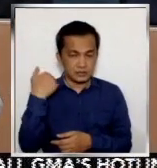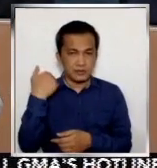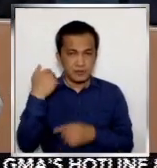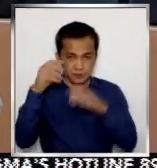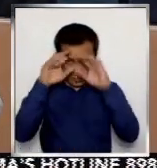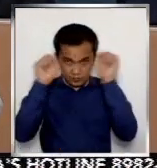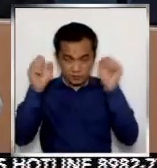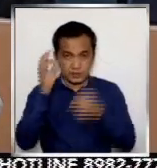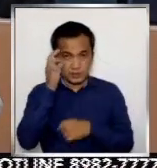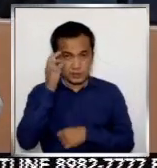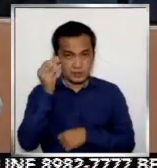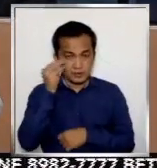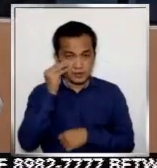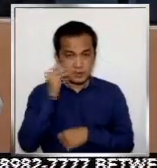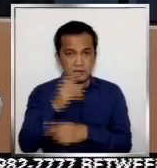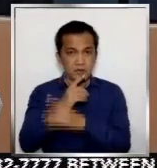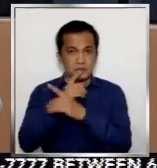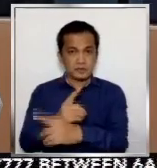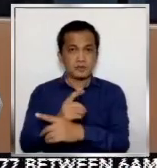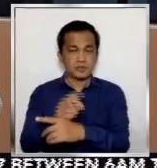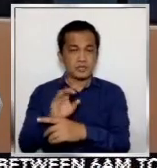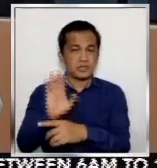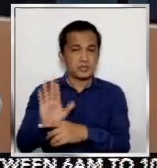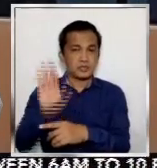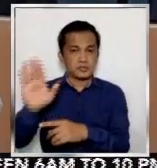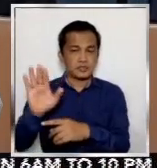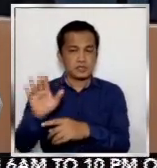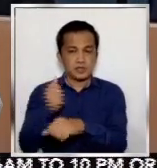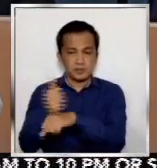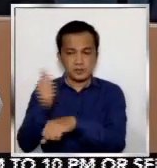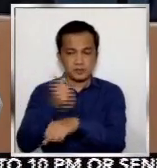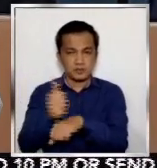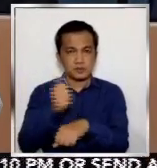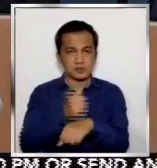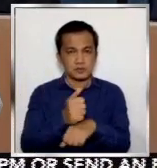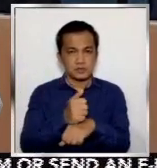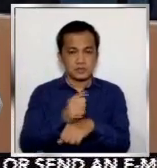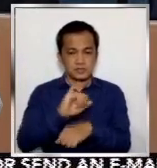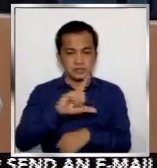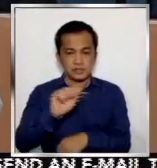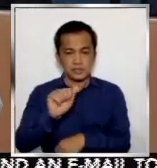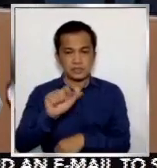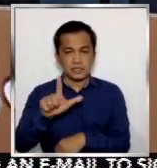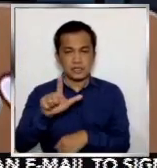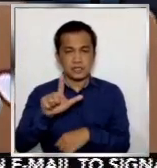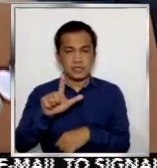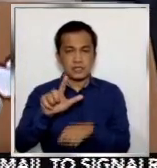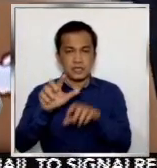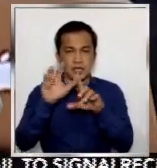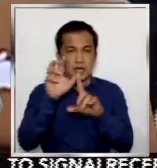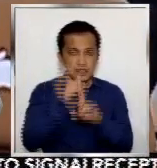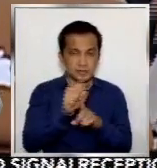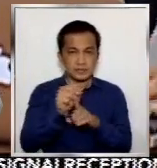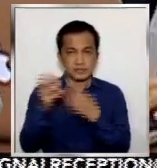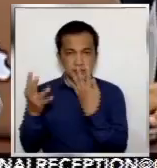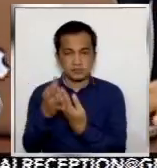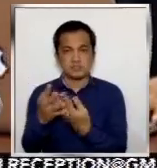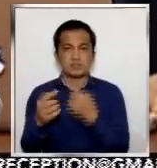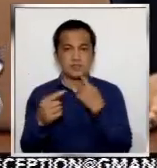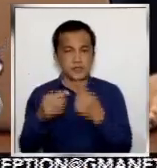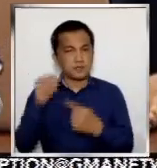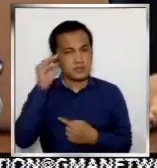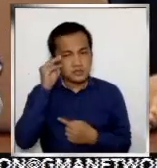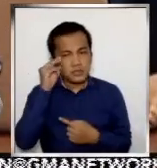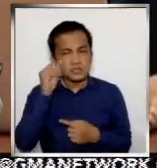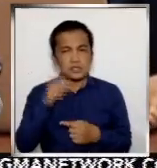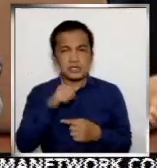at pagdepensa niya laban sa mga akusasyon ng illegal arrest at detention. Ang giit ni Mendoza, hindi raw